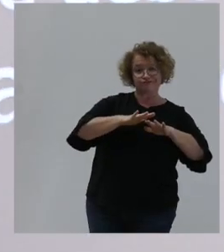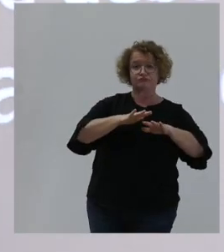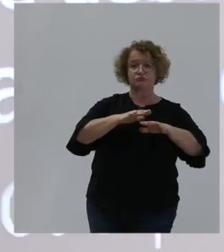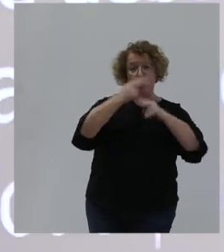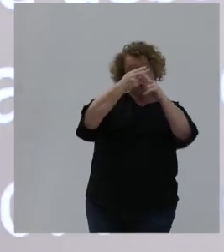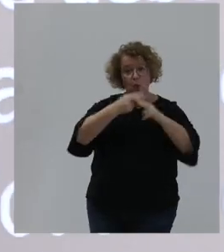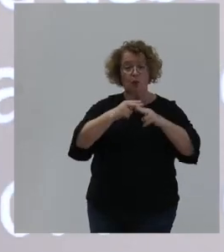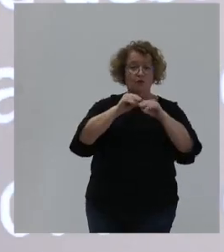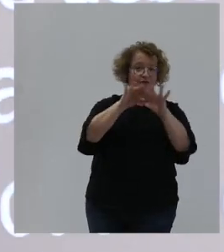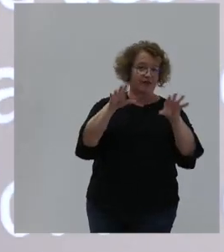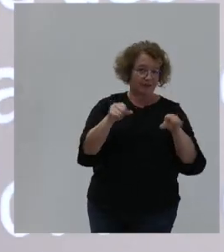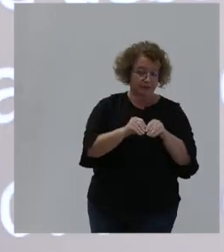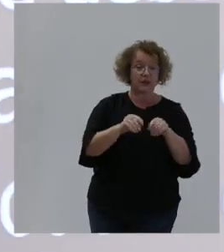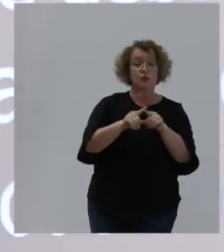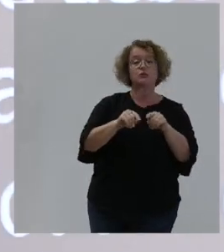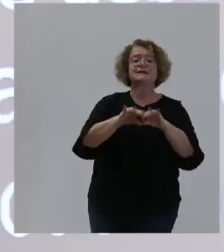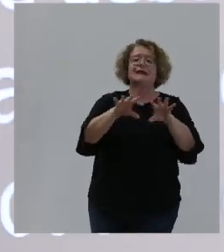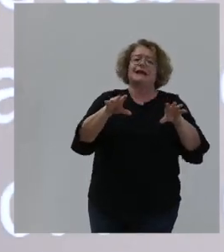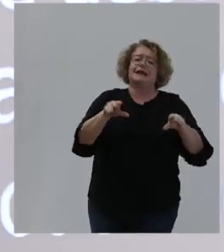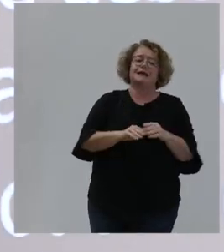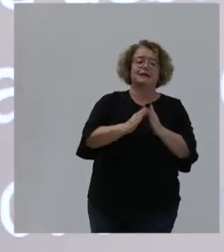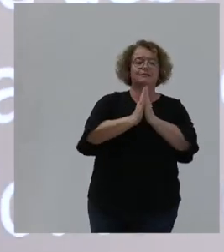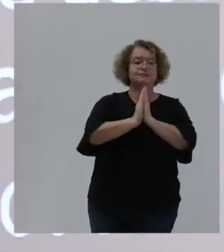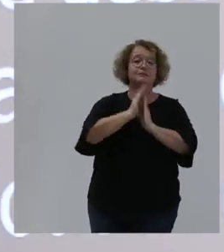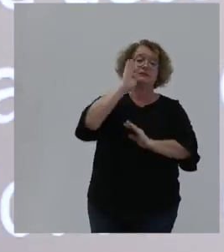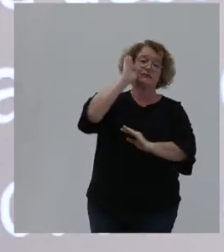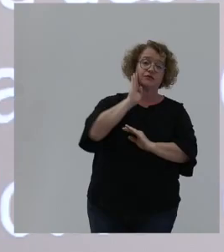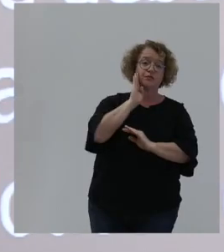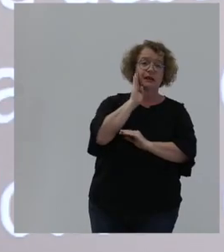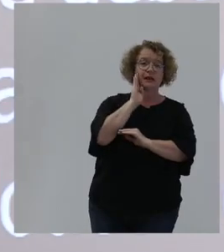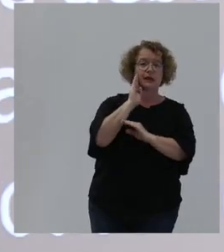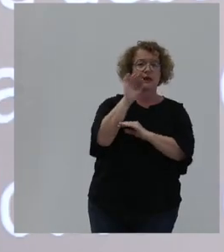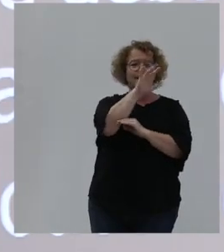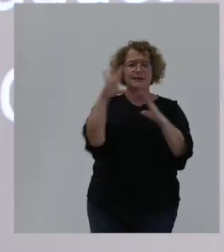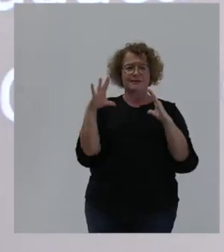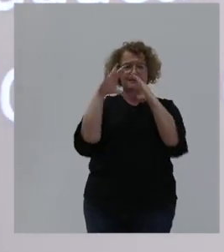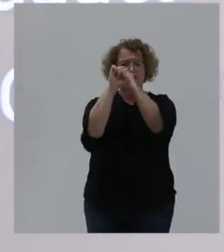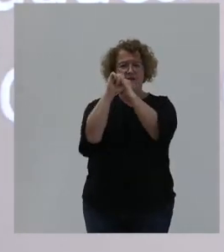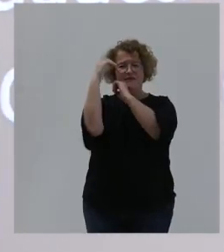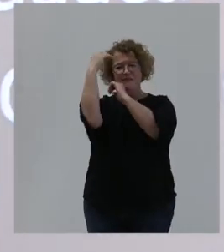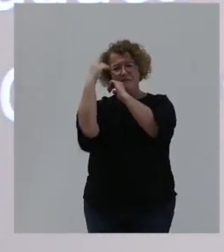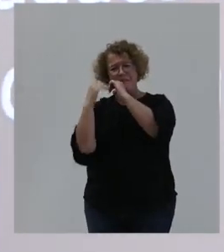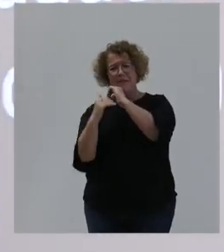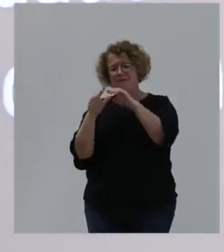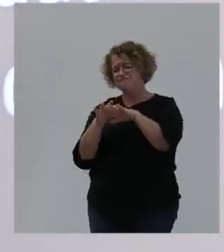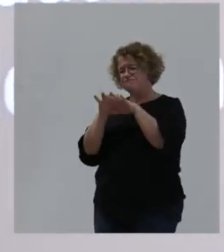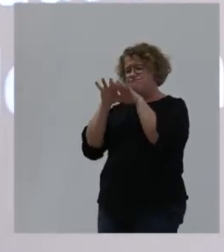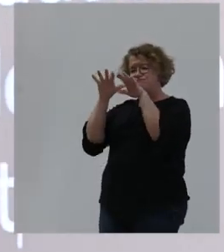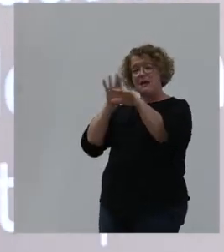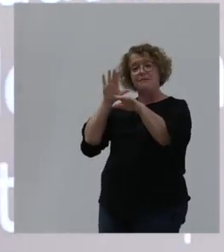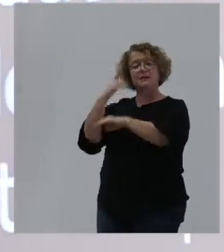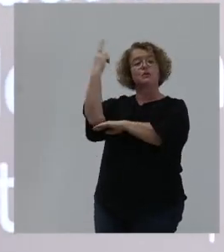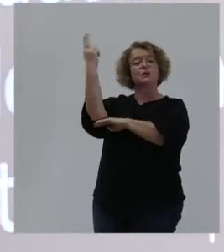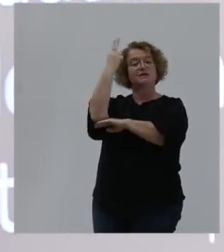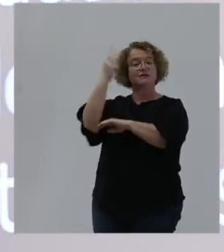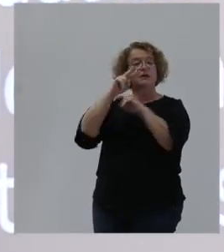aux équipes de dérouler au maximum les acronymes. Et Dieu sait qu'il y en a beaucoup dans notre secteur de l'enseignement supérieur